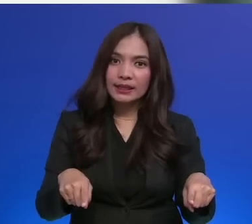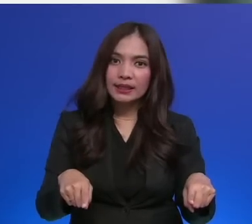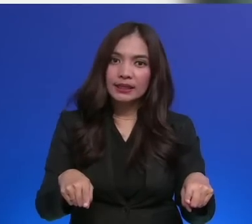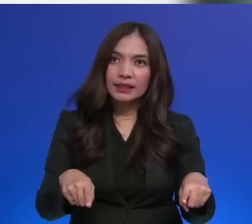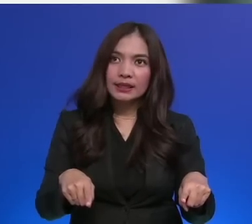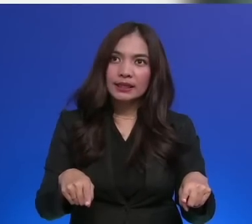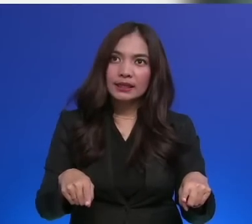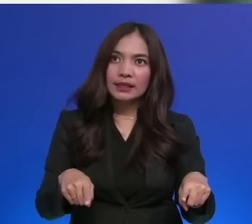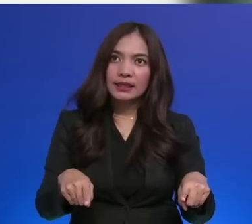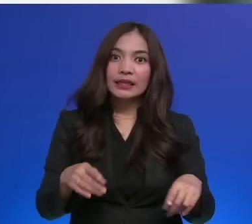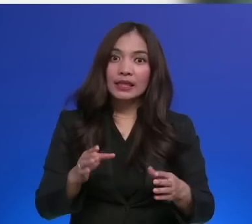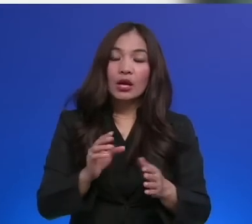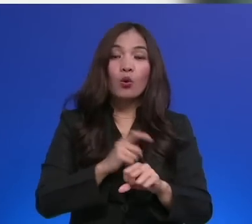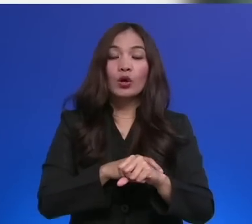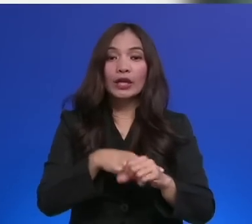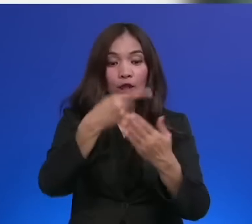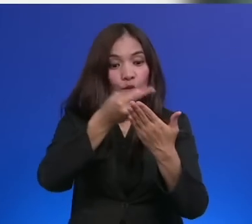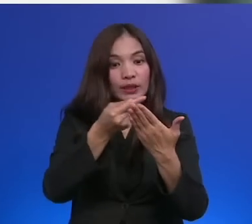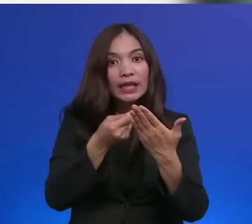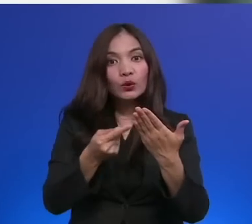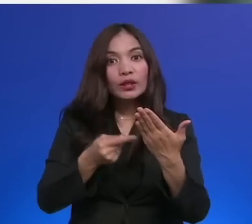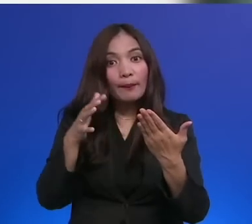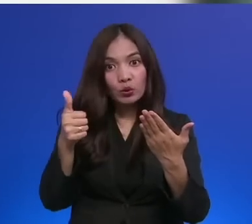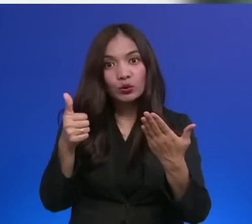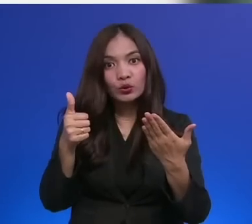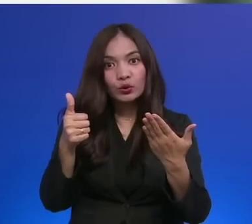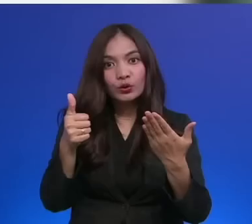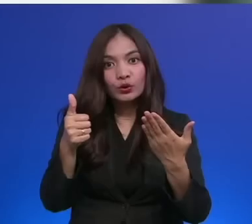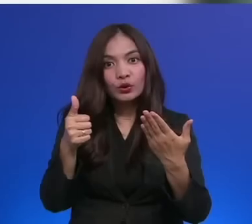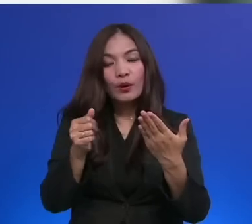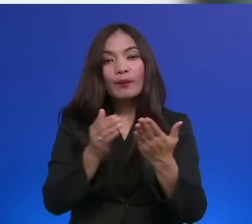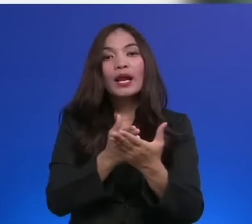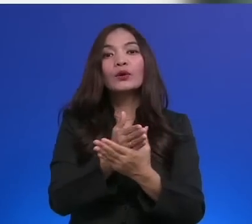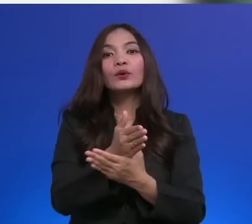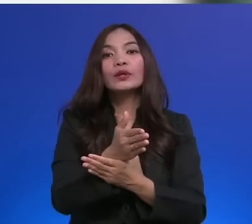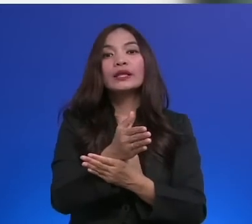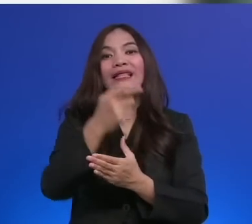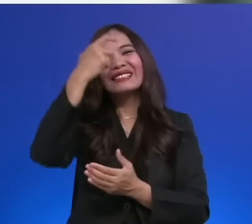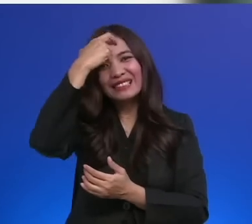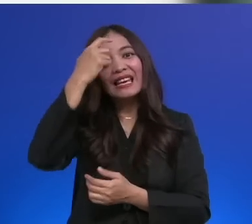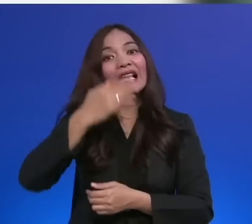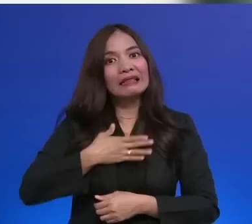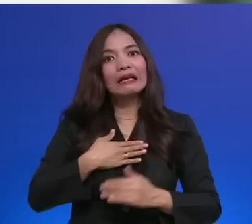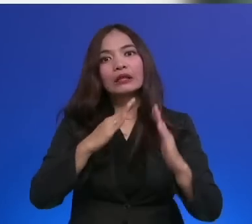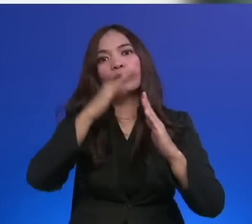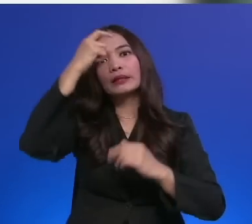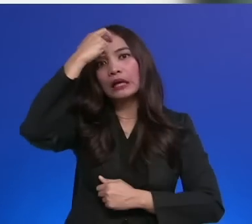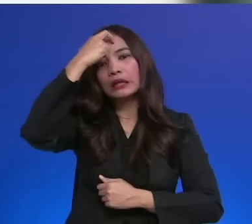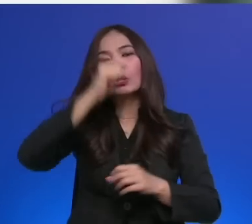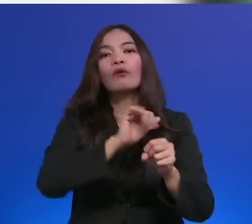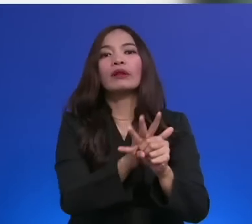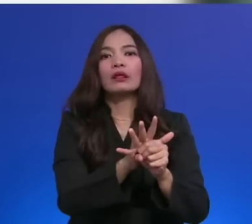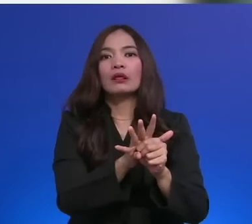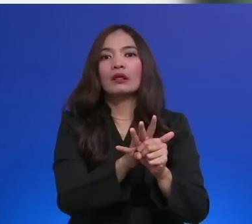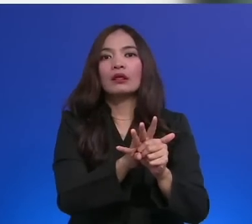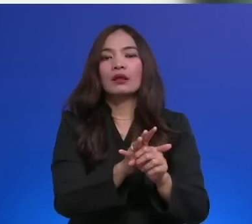dengan syair-syair yang bagus, ya, melalui sakit itu. Luar biasa,